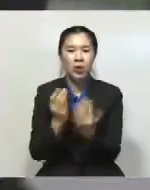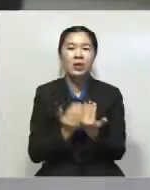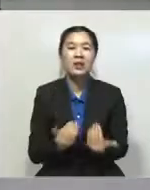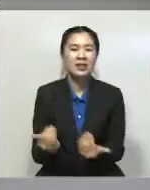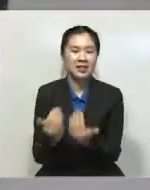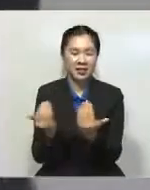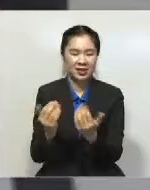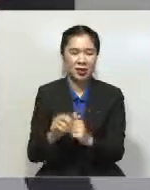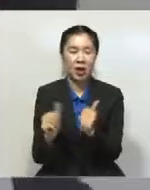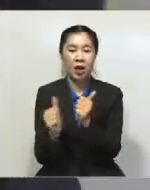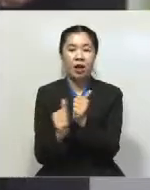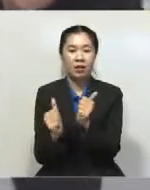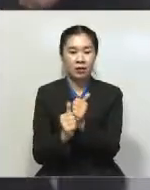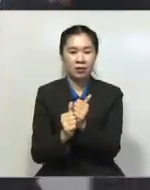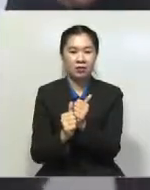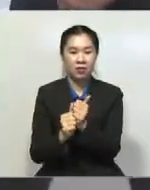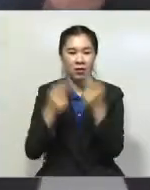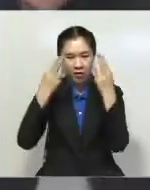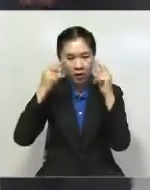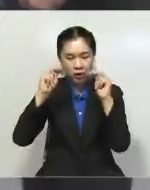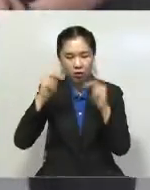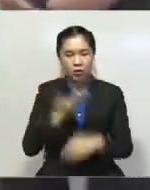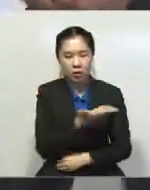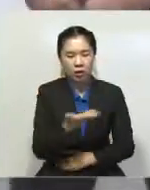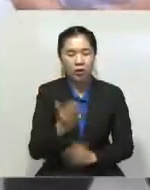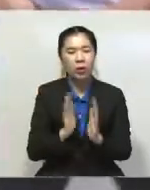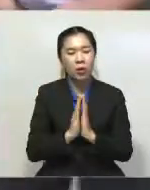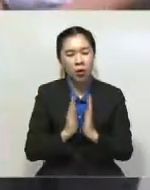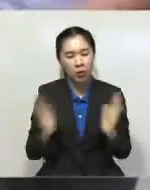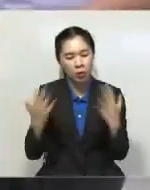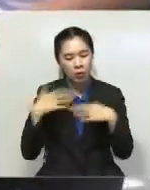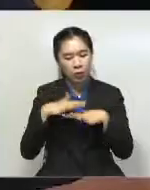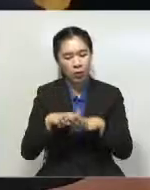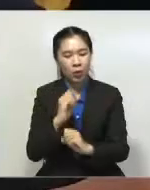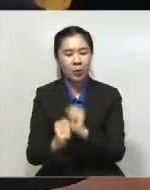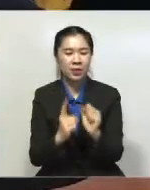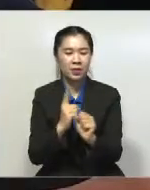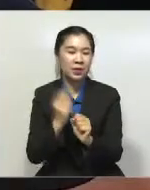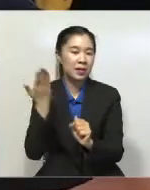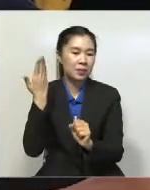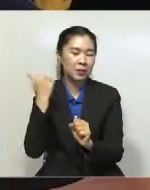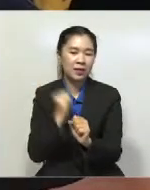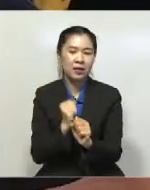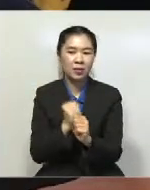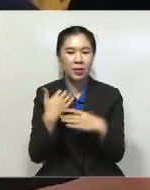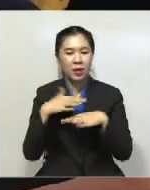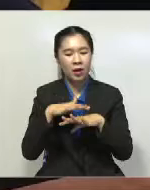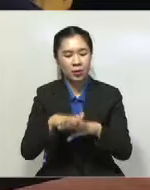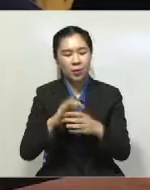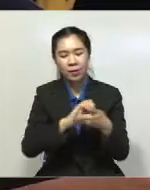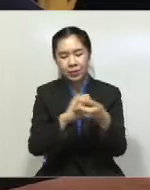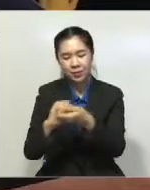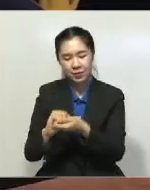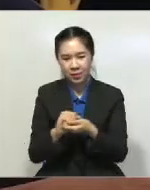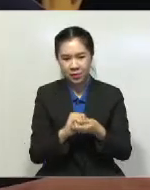เอกประวิตรก็ขอบคุณผู้บัญชาการทุกเหล่าทัพนะคะที่ร่วมทำงานกันมาตลอด1ปีที่ผ่านมาซึ่งงานที่สำเร็จก็มาจากความร่วมมือ